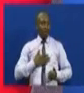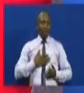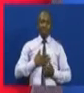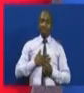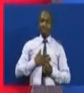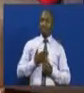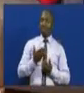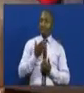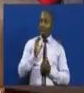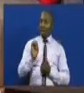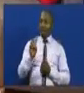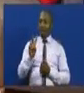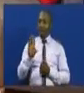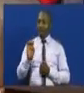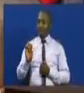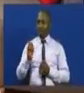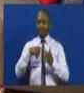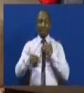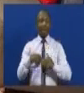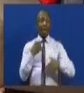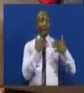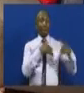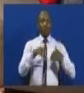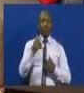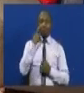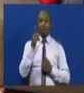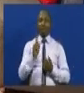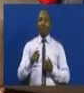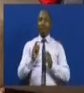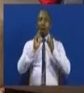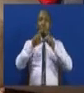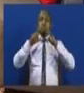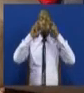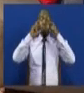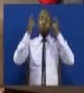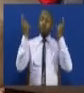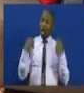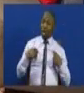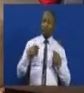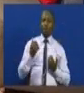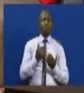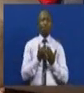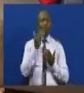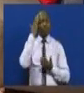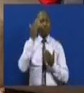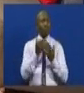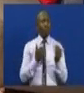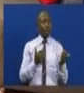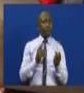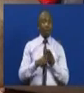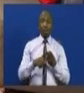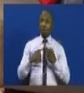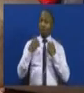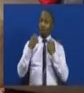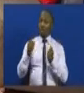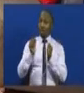Mr. Names Evans Muhando katika jaramba. Naona umevaa barakoa leo. Yes, hii kwa sababu gani unajua? Ujasiriamali wa Tanzania